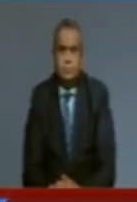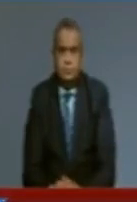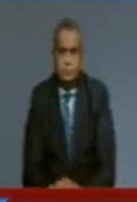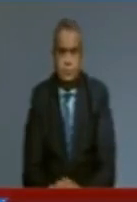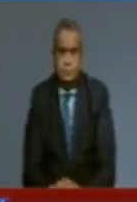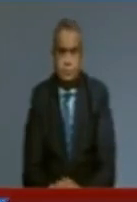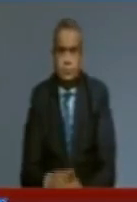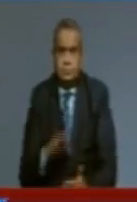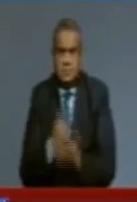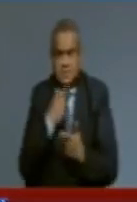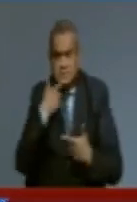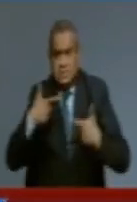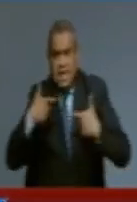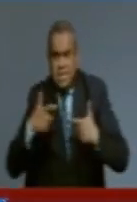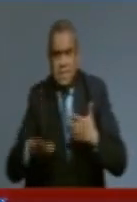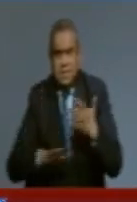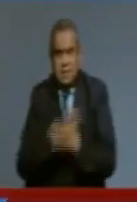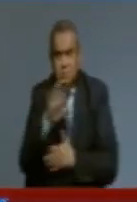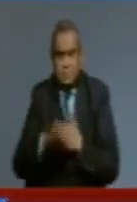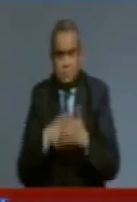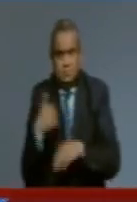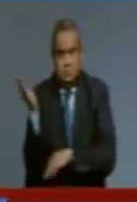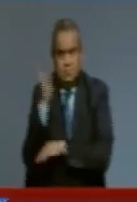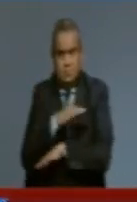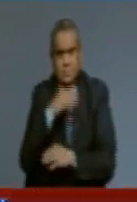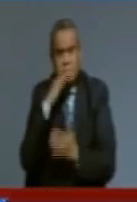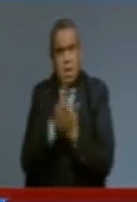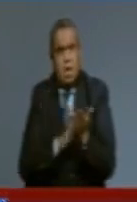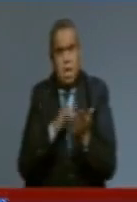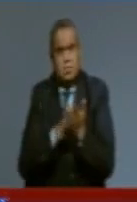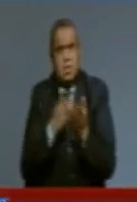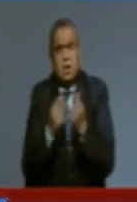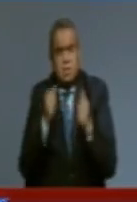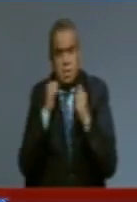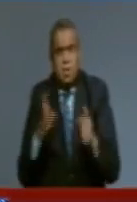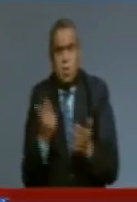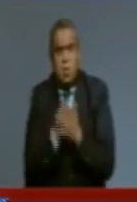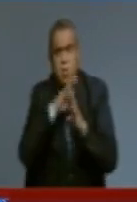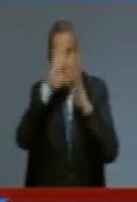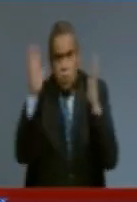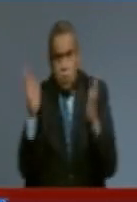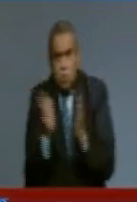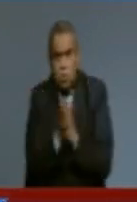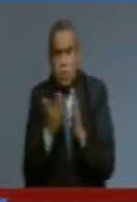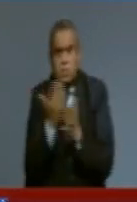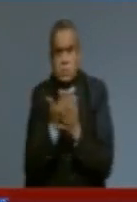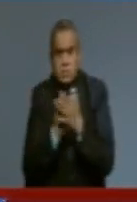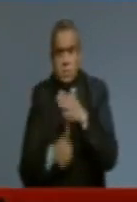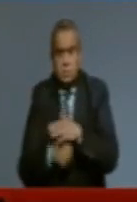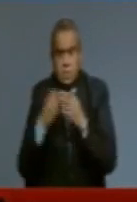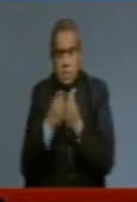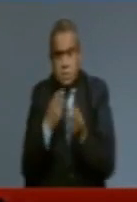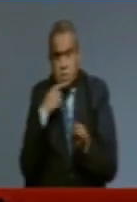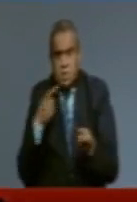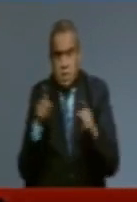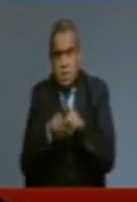والقتل الرحيم وغير ذلك من الخفايا، وكل ذلك يأتي ليقرب مواقعنا،